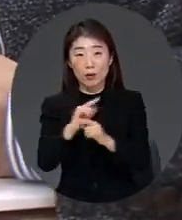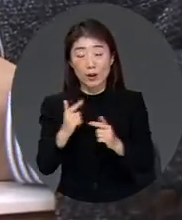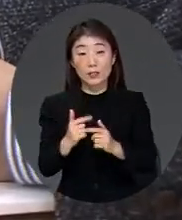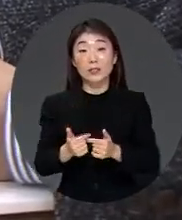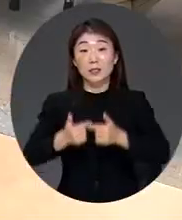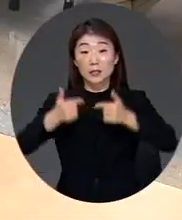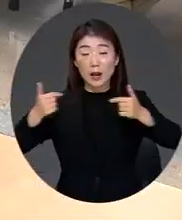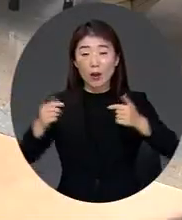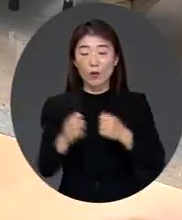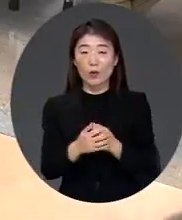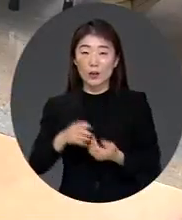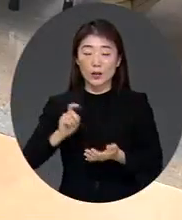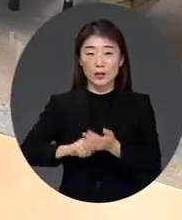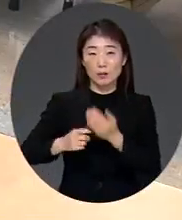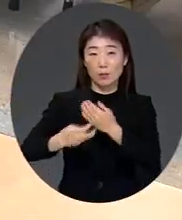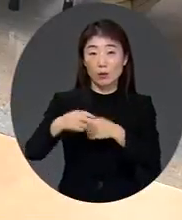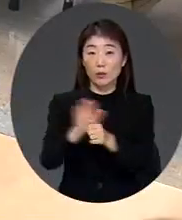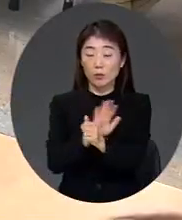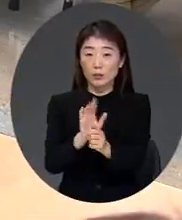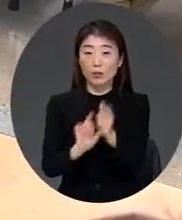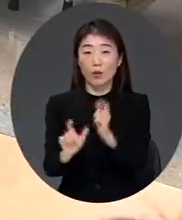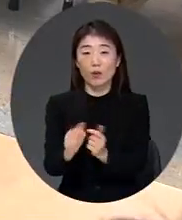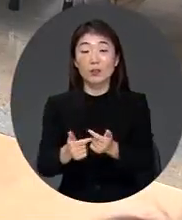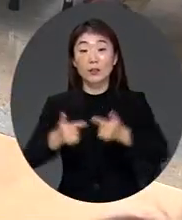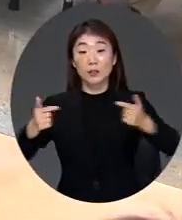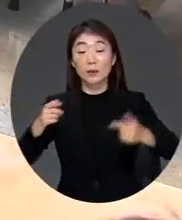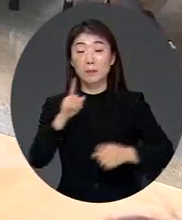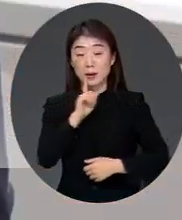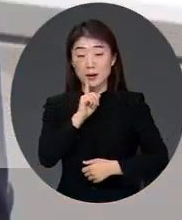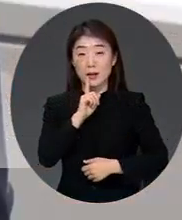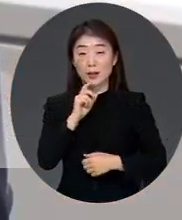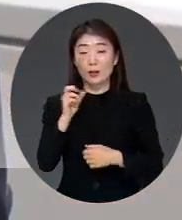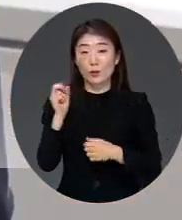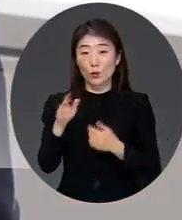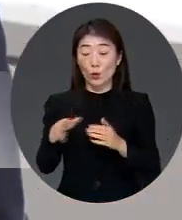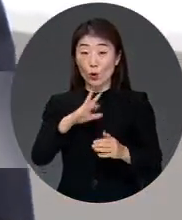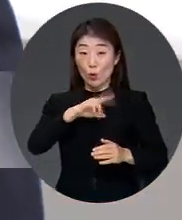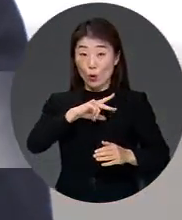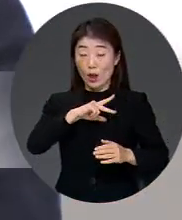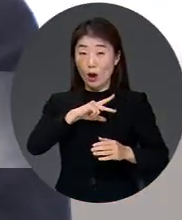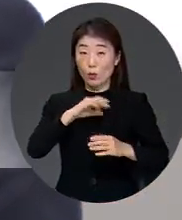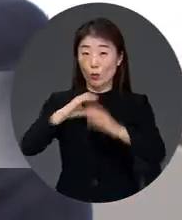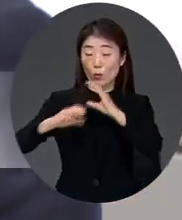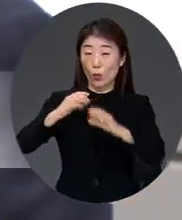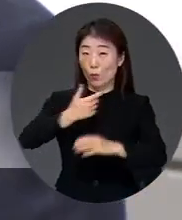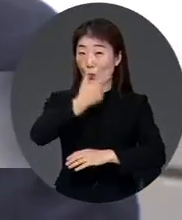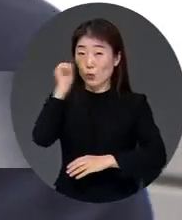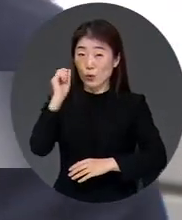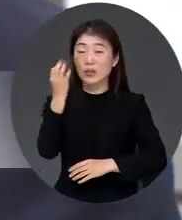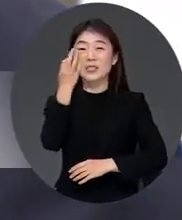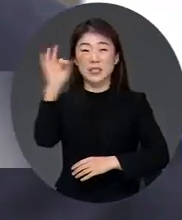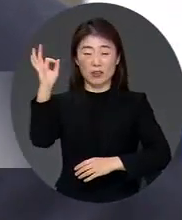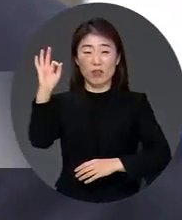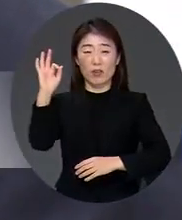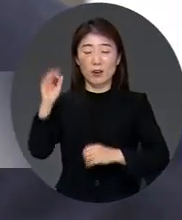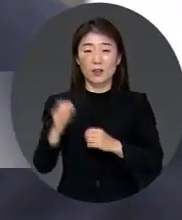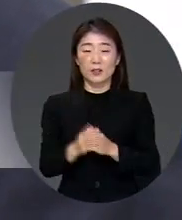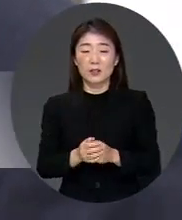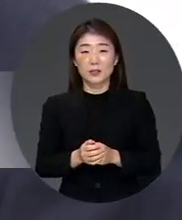응급의료시설도 확충하겠다고 말했습니다. 또 도의회와 소통 부재를 인정하면서 정무특보 등